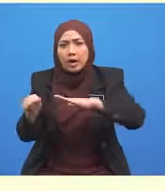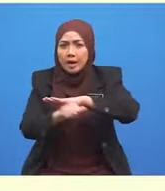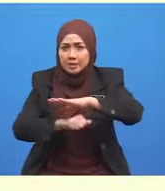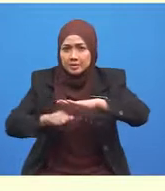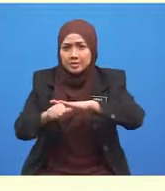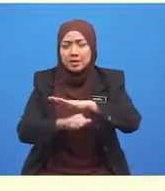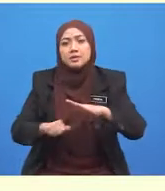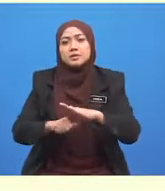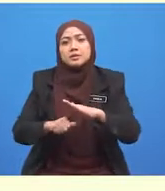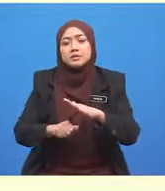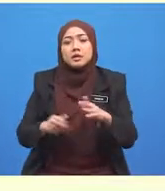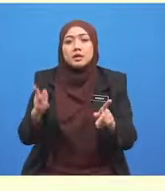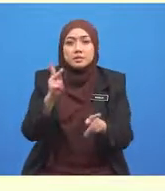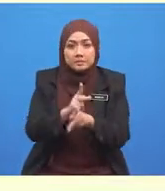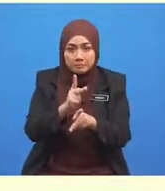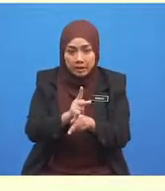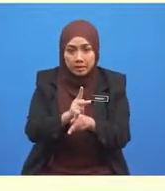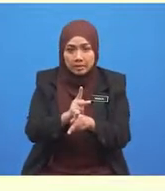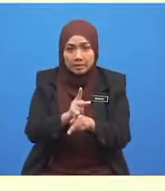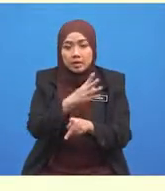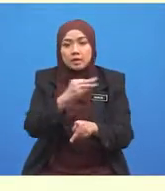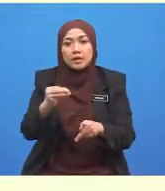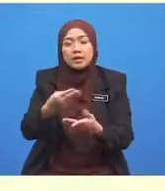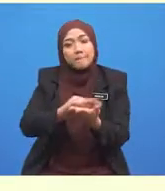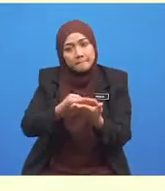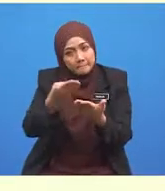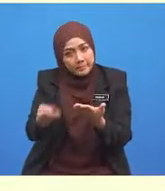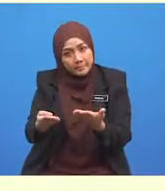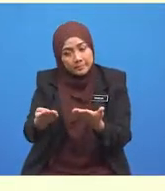kepada simpanan dan perbelanjaan.